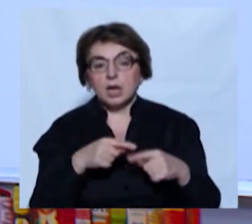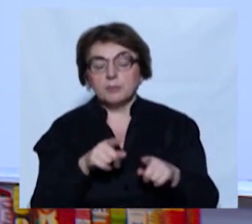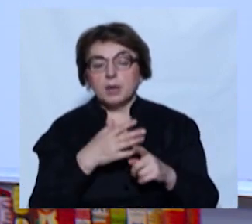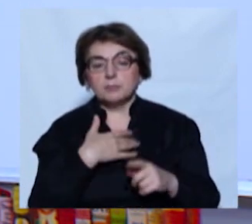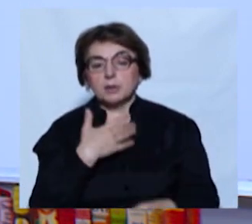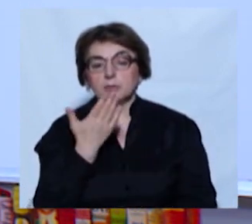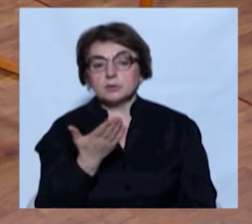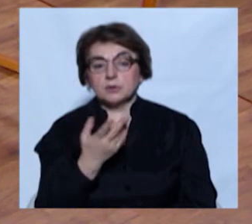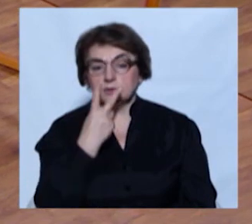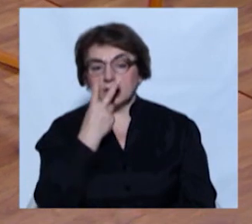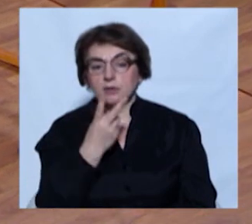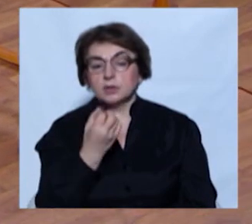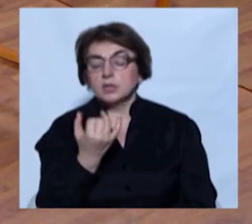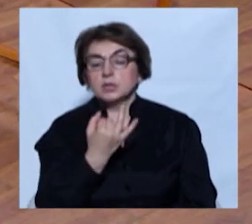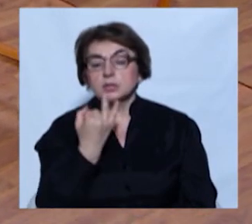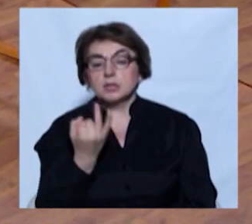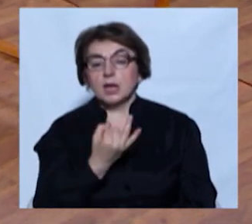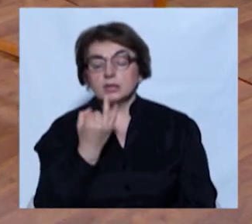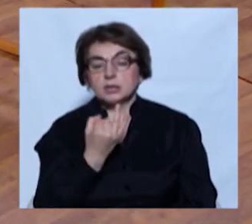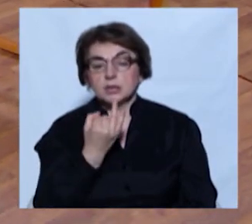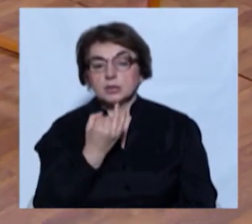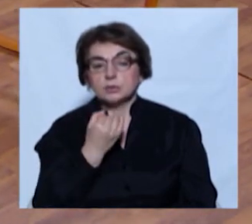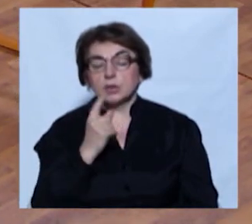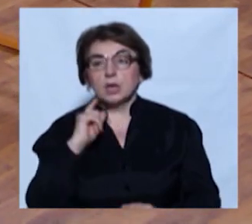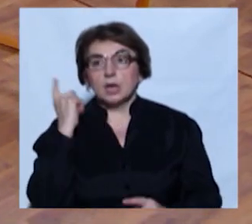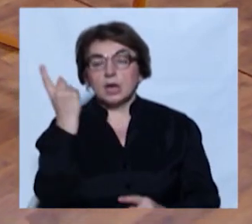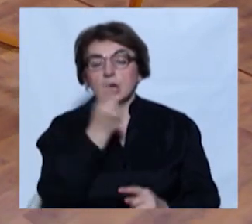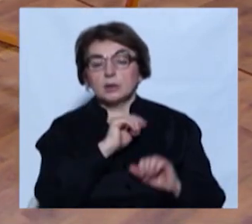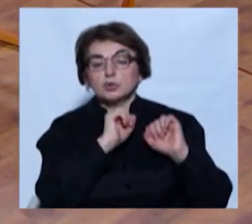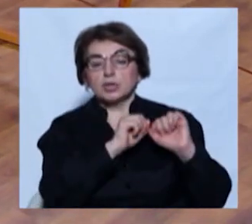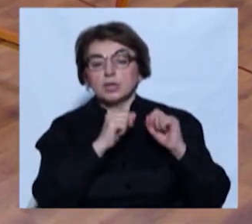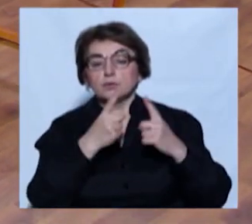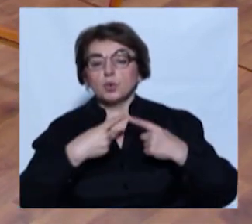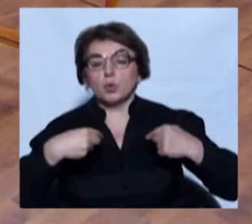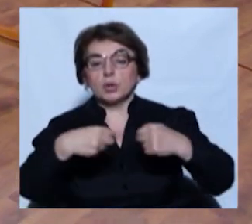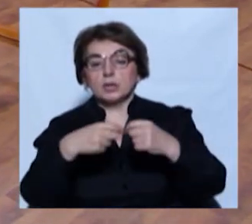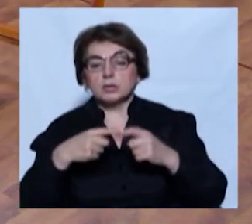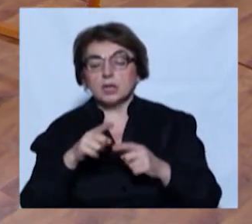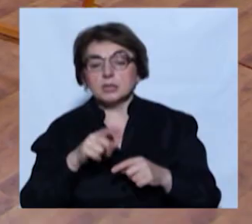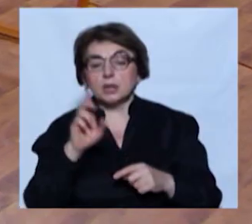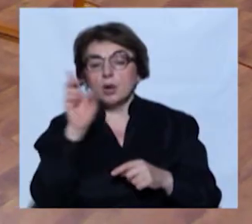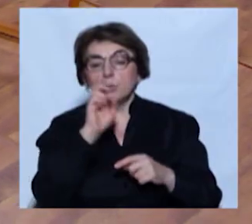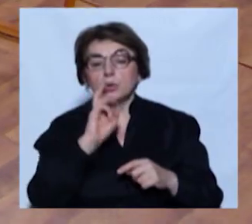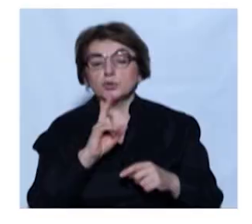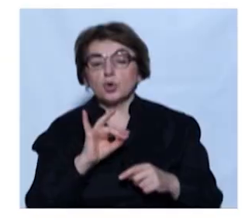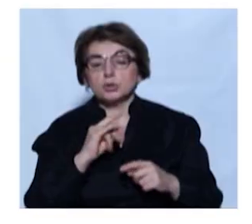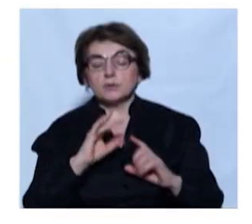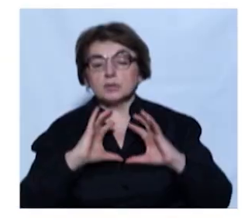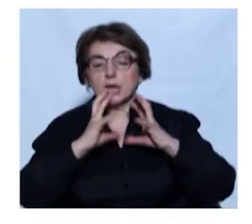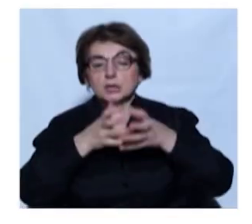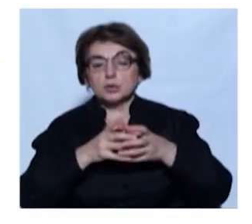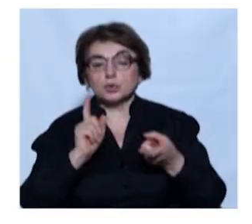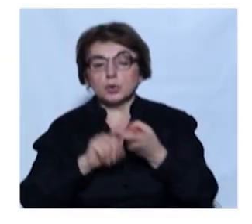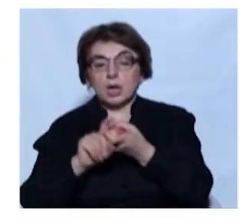ახლა მე გამოვაჩენ თქვენთვის ძალიან მნიშვნელოვან გარემოს დაცვით ორგანიზაციებს, როგორიც არის ბუნების კონსერვაციის საერთაშორისო